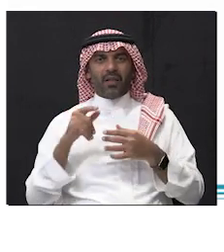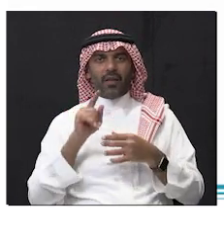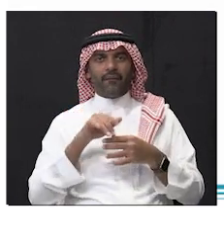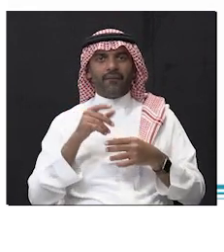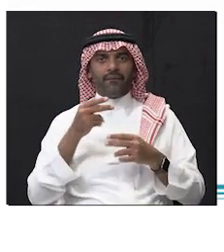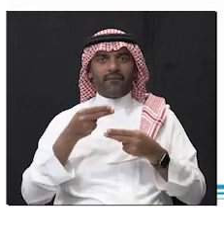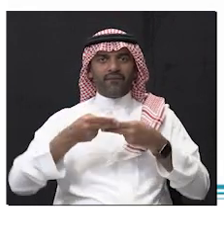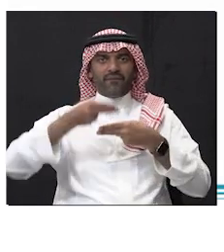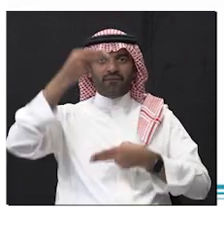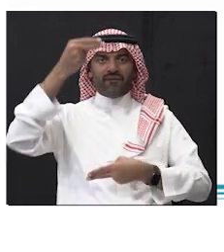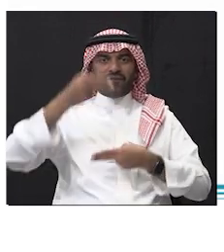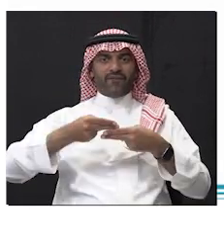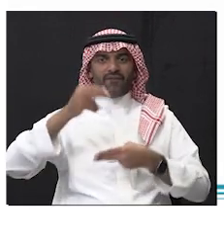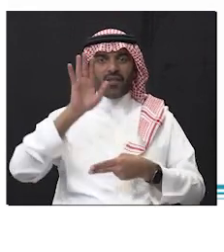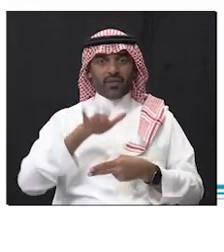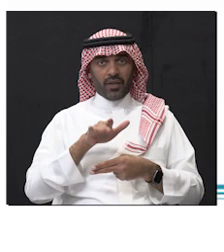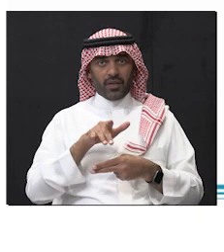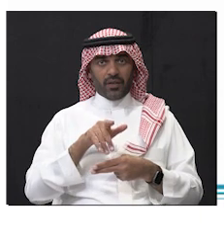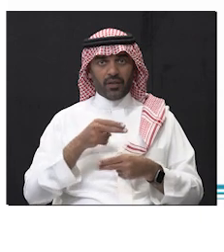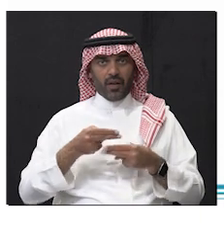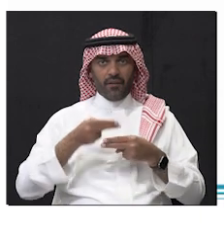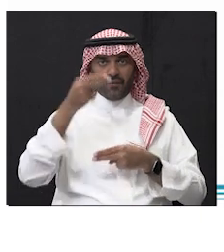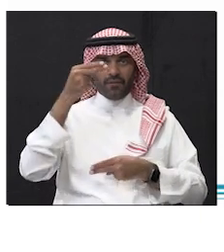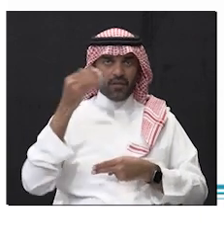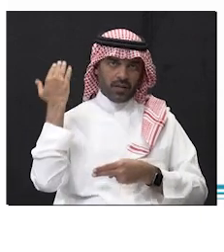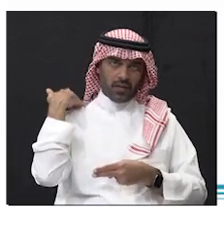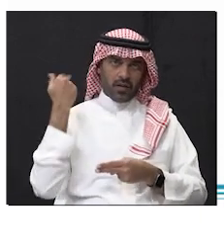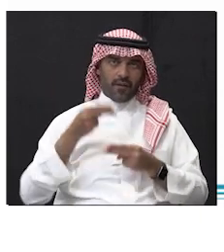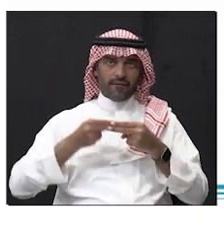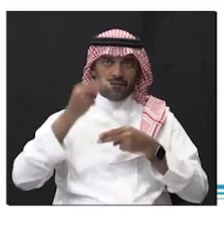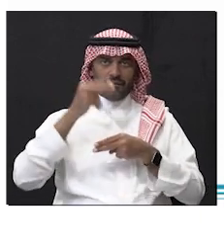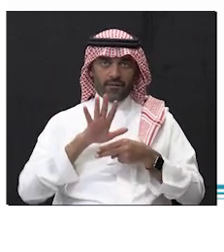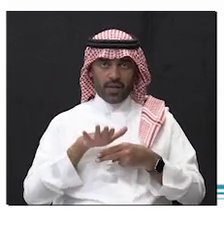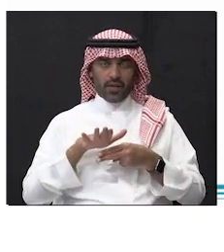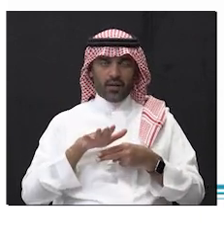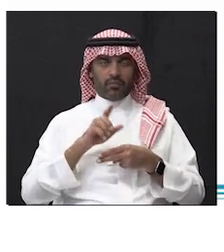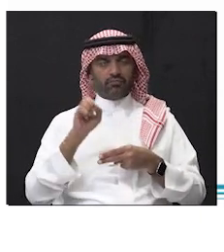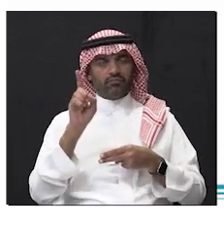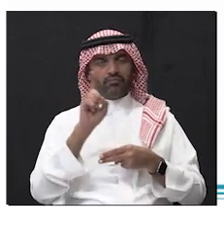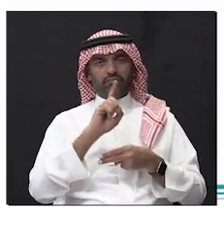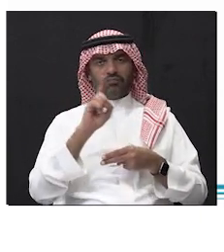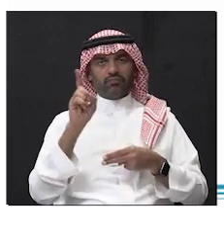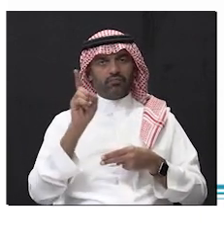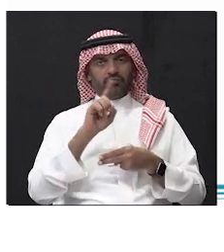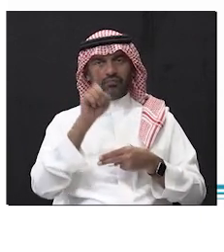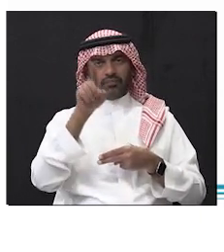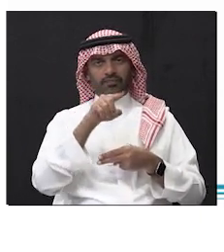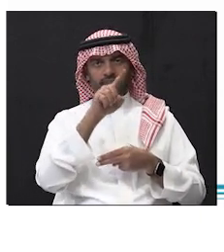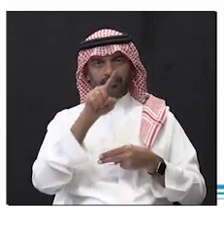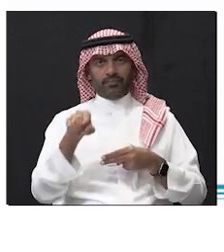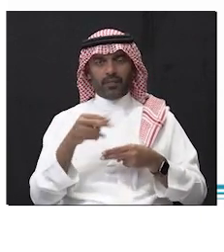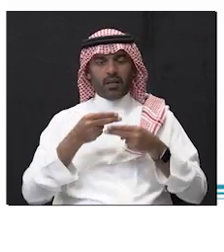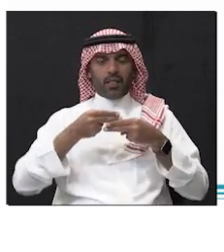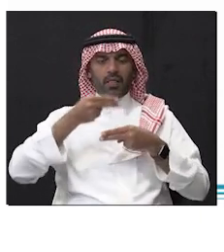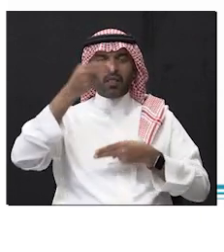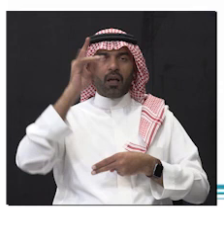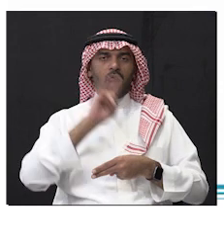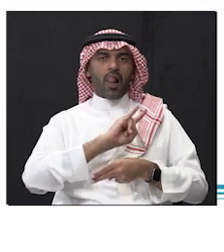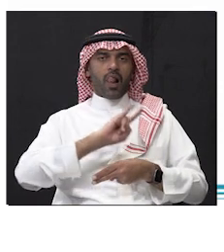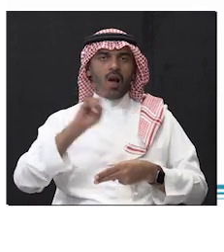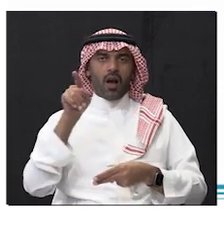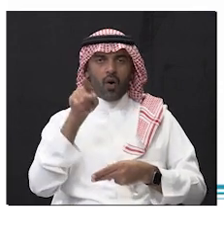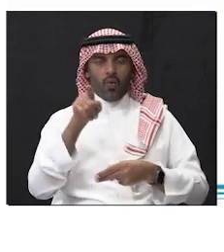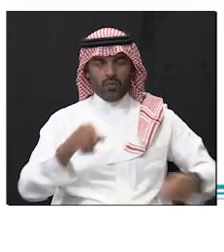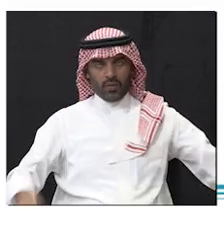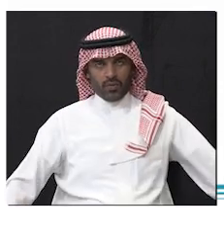الإجابة خاطئة. أحسنتم، ذكرنا أنها الرخويات جسمها رخو ولا تحتوي على عمود فقري،